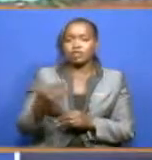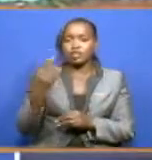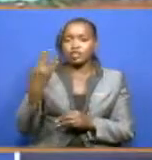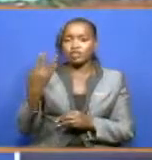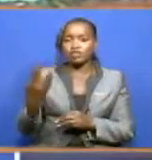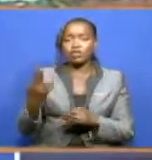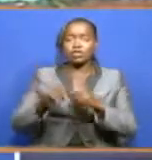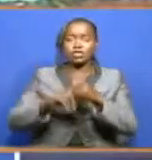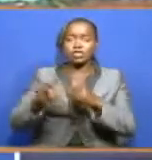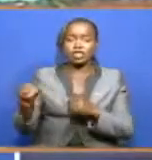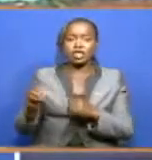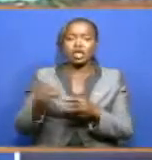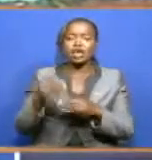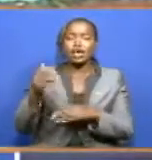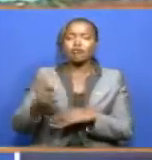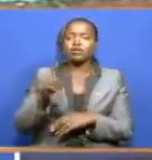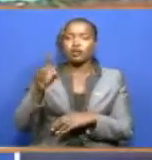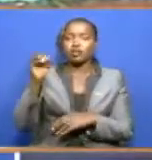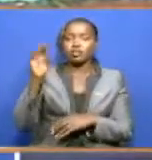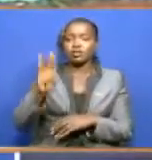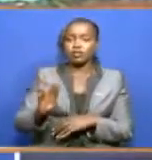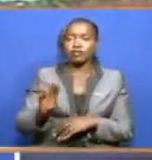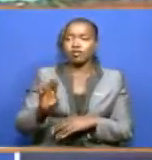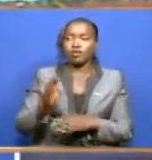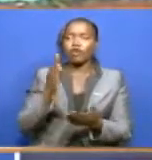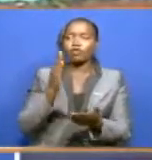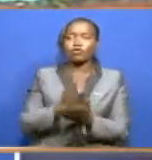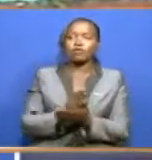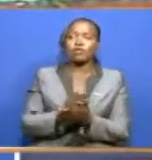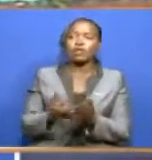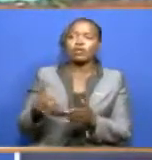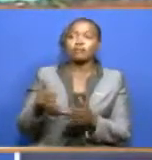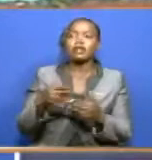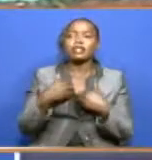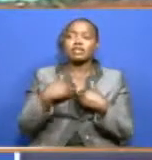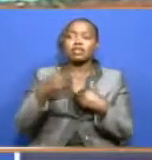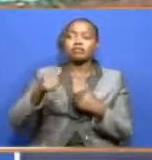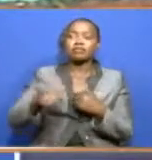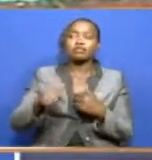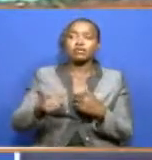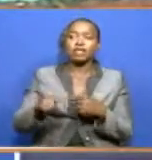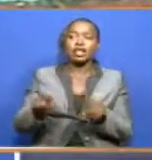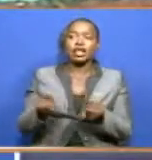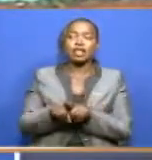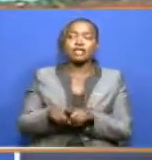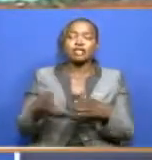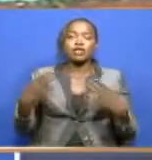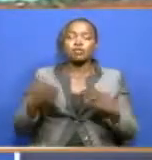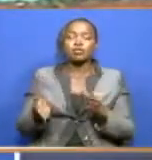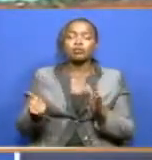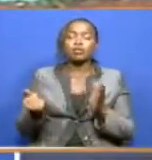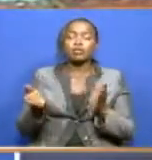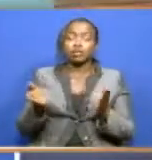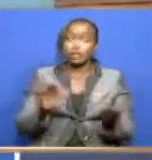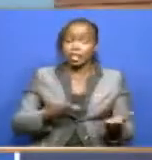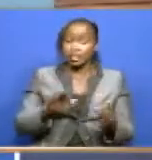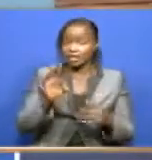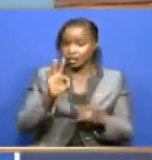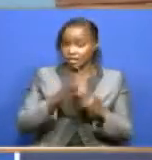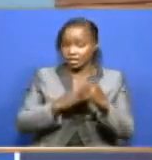35,460 baada ya watu 108 zaidi kubainishwa kuwa na virusi hivyo leo, huku watu 8 wakifariki.